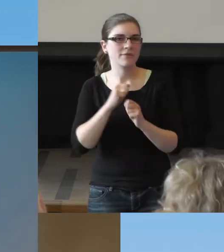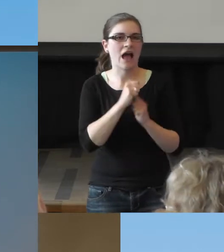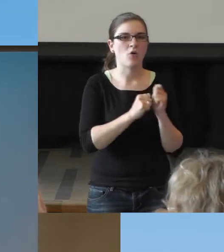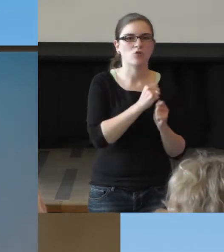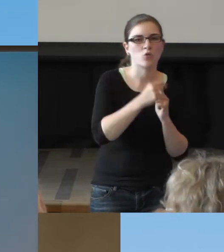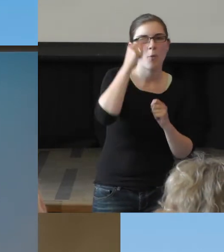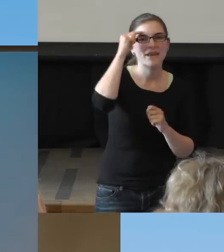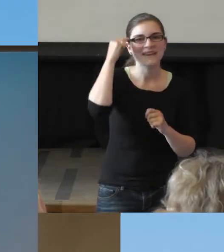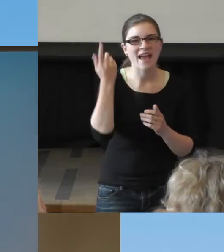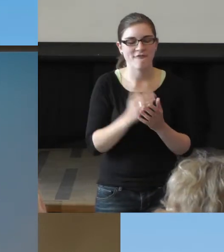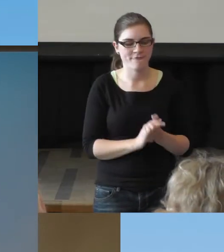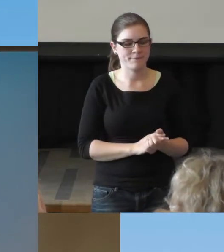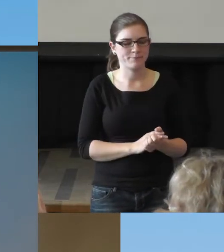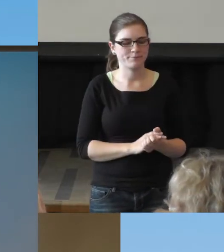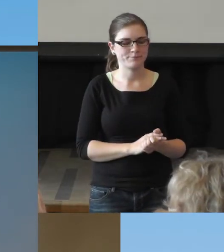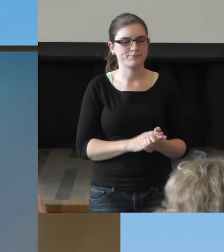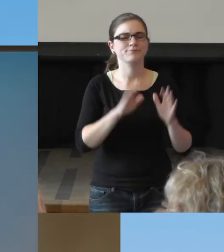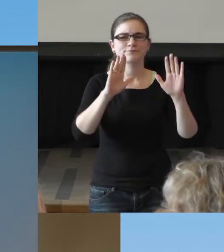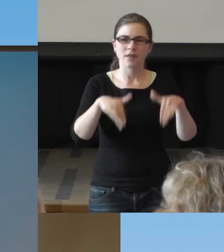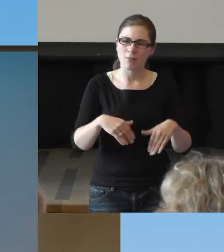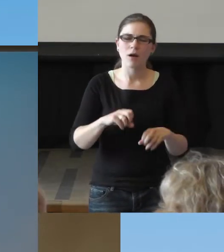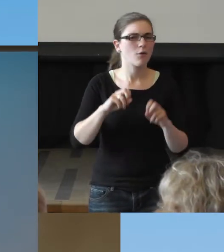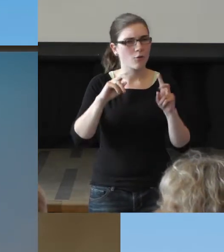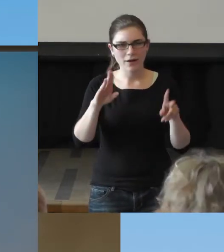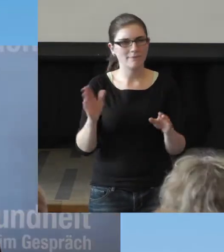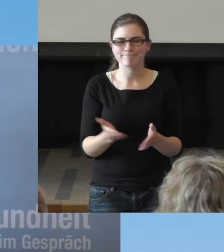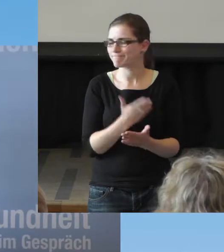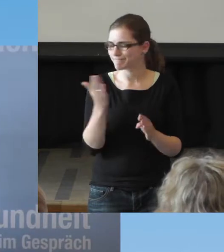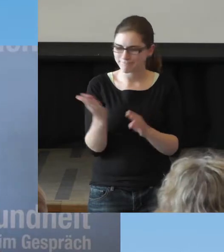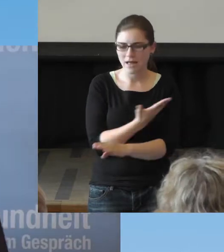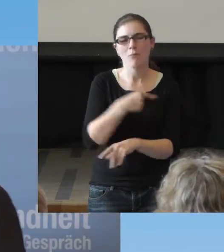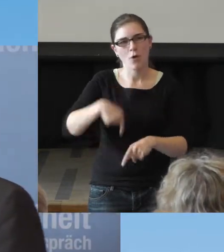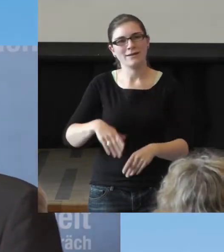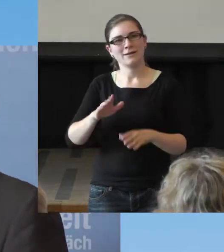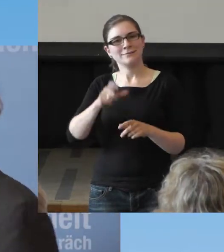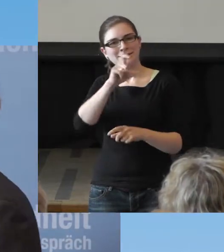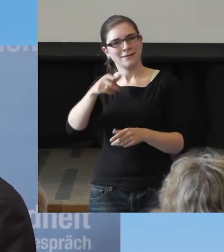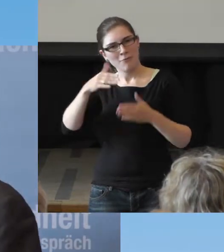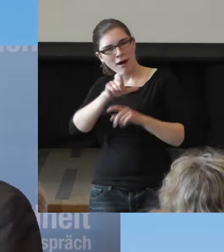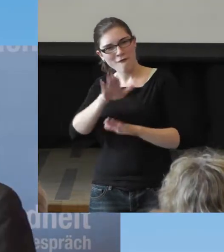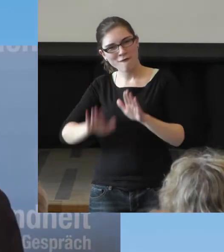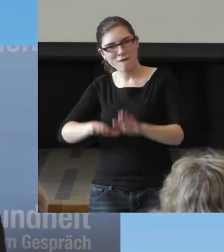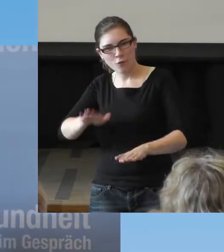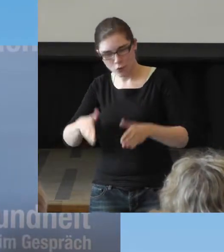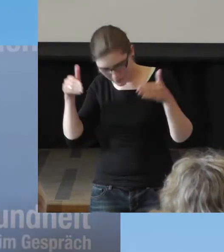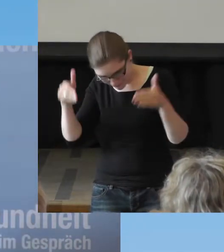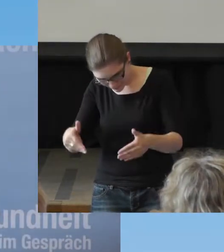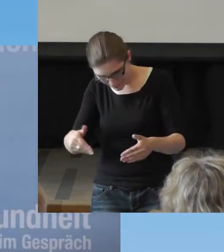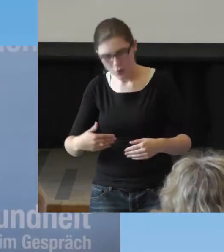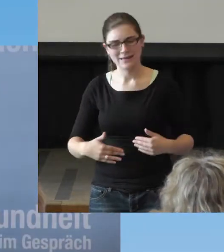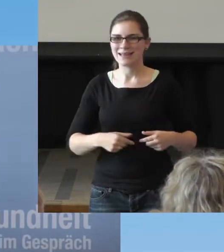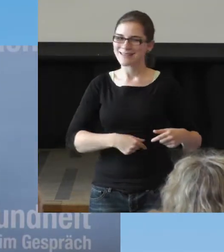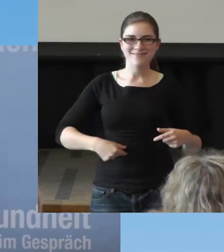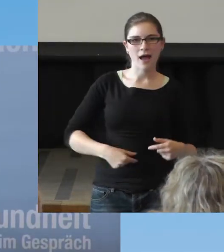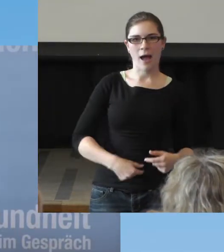Nerven, aber Sie haben beschlossen, dass wir uns heute mit den Füßen beschäftigen und nicht mit dem Darm, der Blase